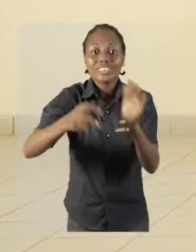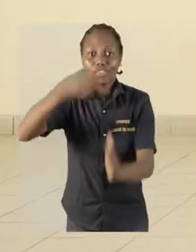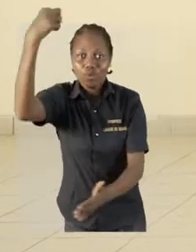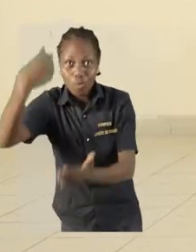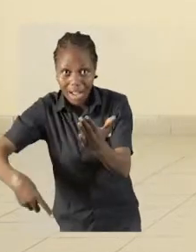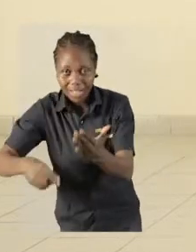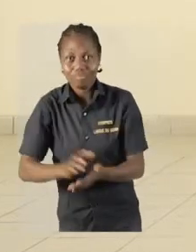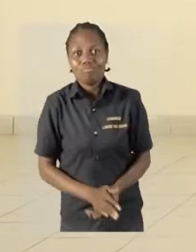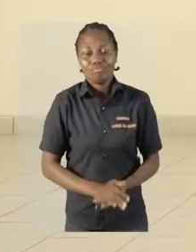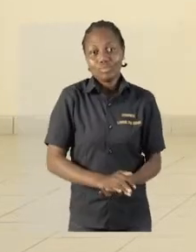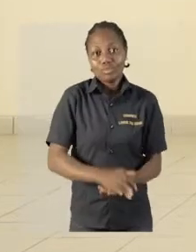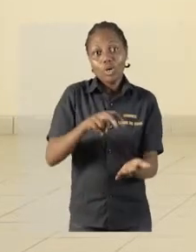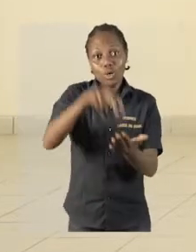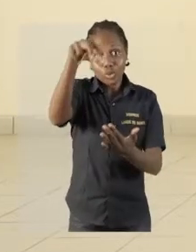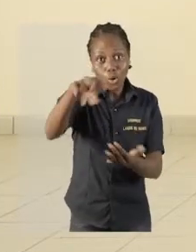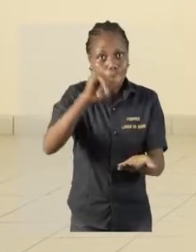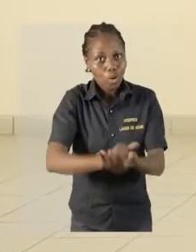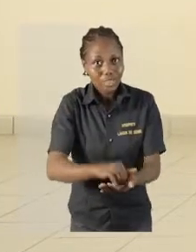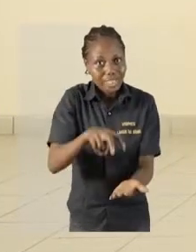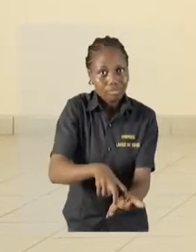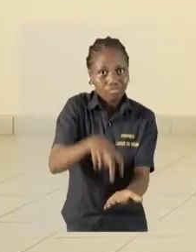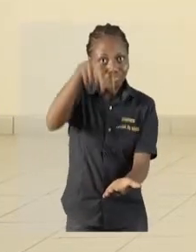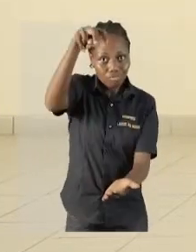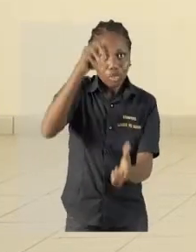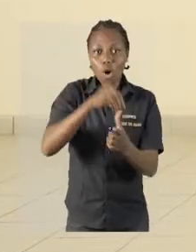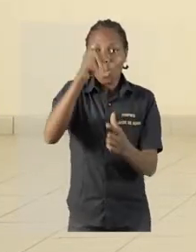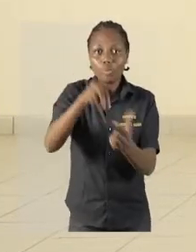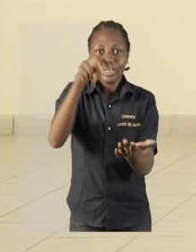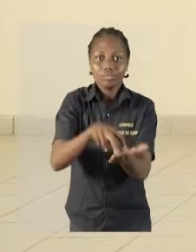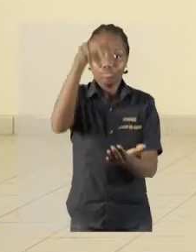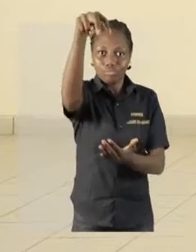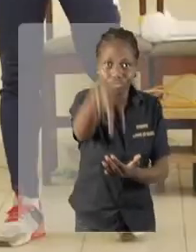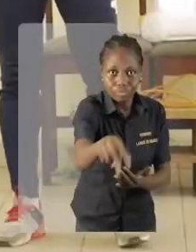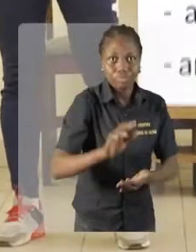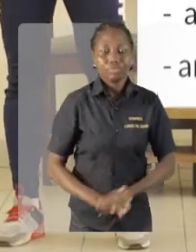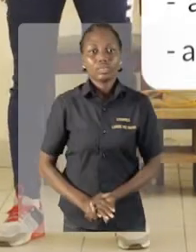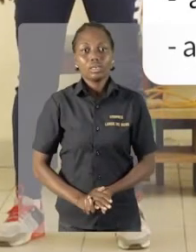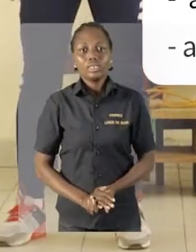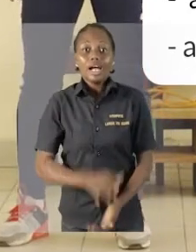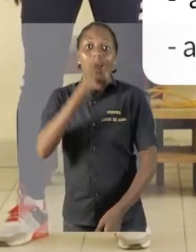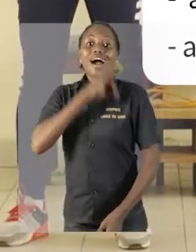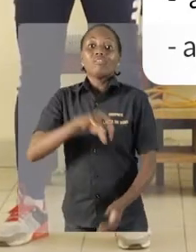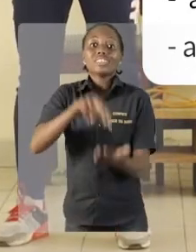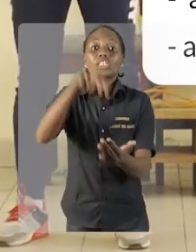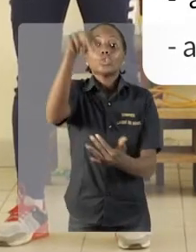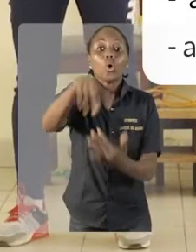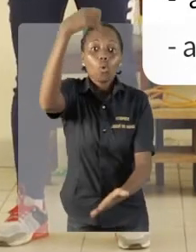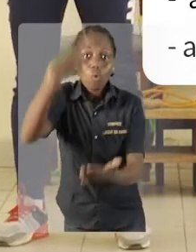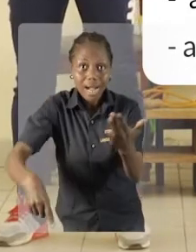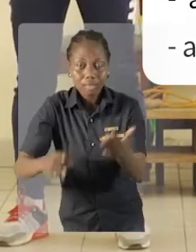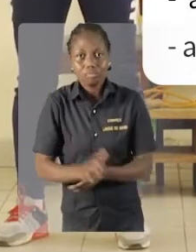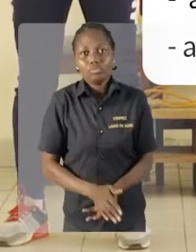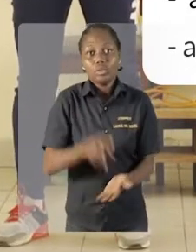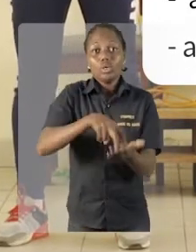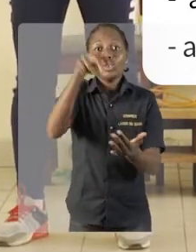se projeter à distance de son appui. Qu'est-ce que le saut peut nous apporter? Le saut nous développe la détente.